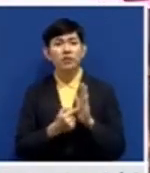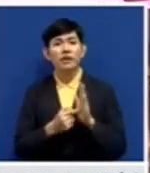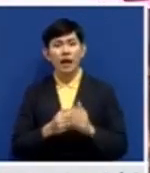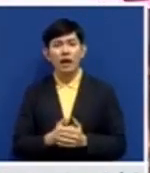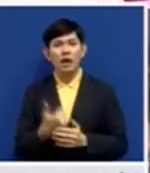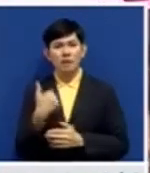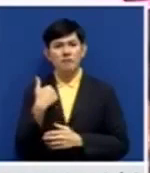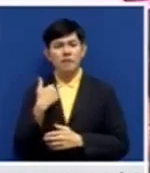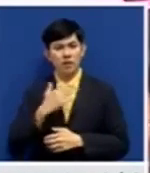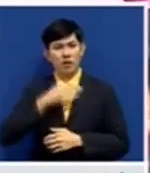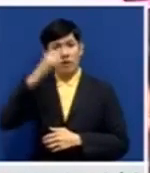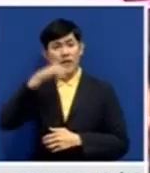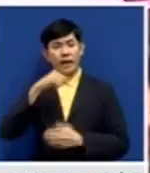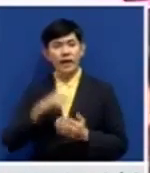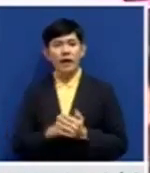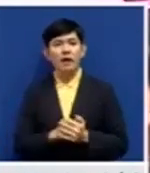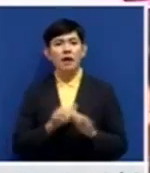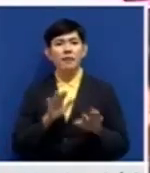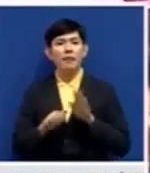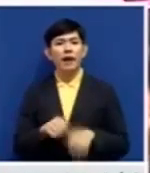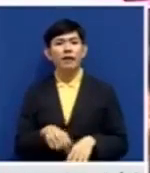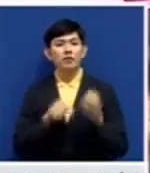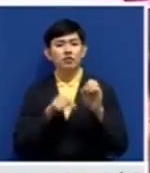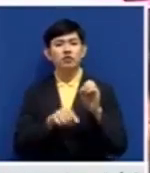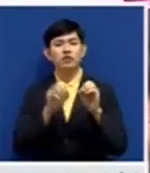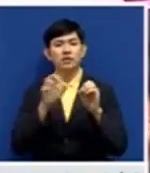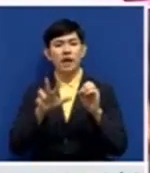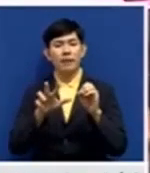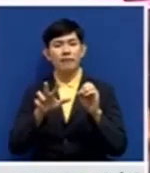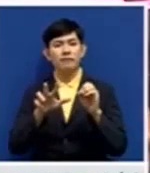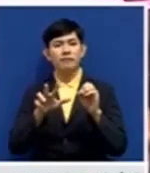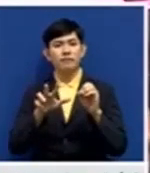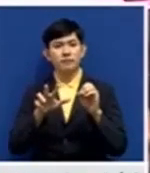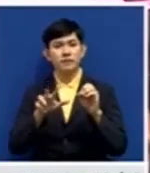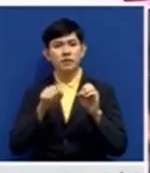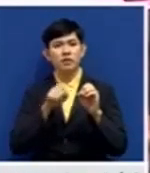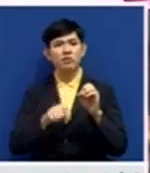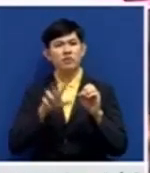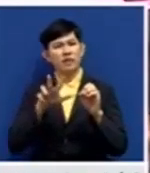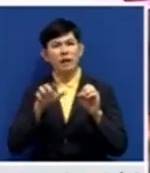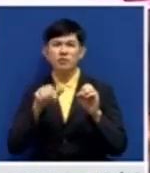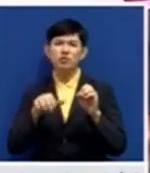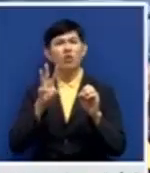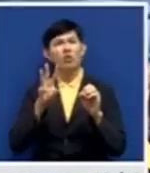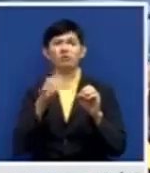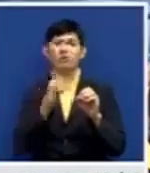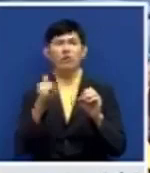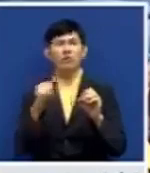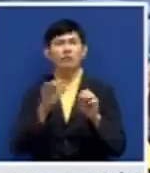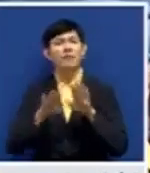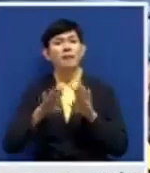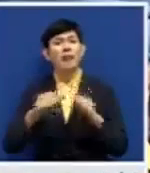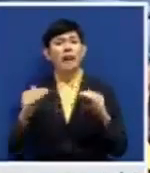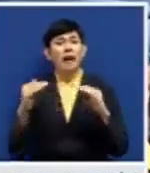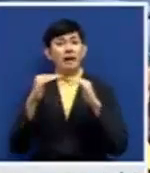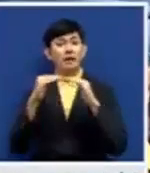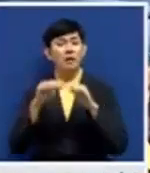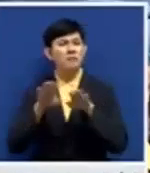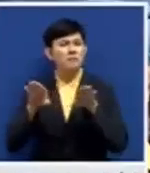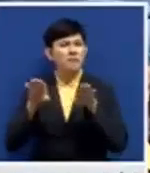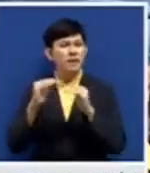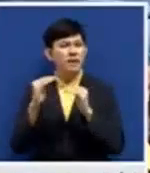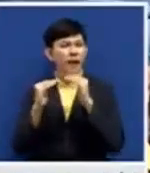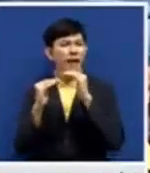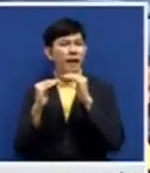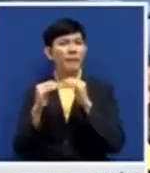ัวจีนี่เคอร์ฟิเชียนของเราเนี่ยอยู่ที่ประมาณจุดสามจุดสามและจุดหกเนี่ยใกล้เคียงกับอังกฤษอเมริกา